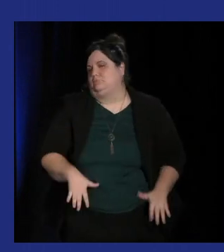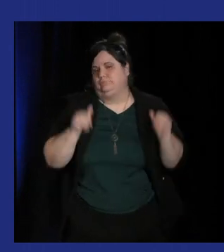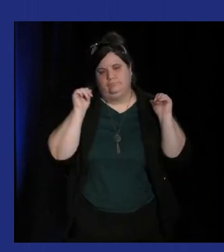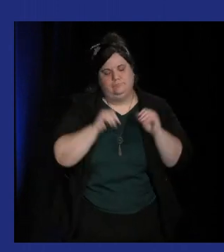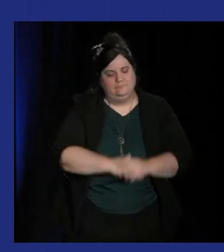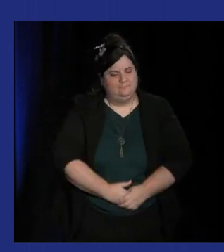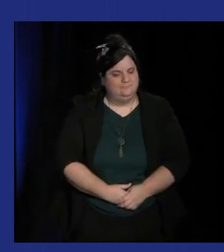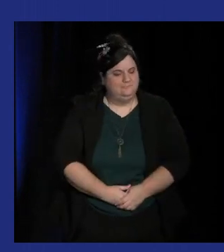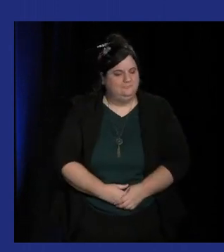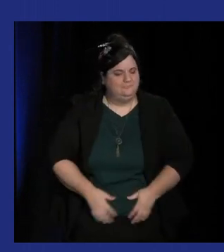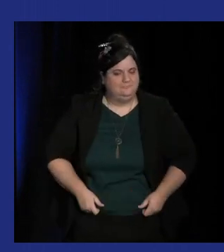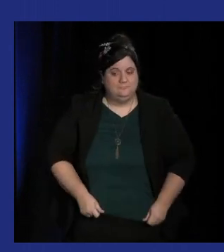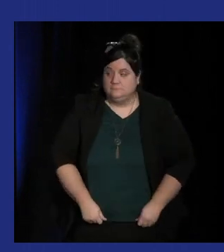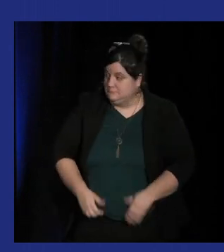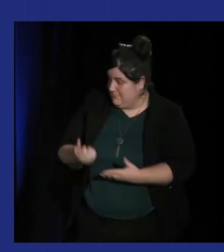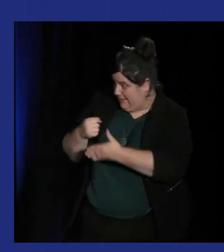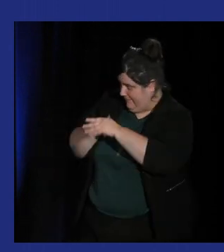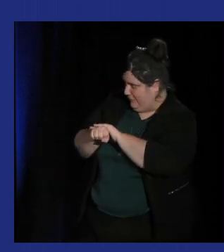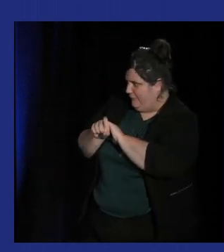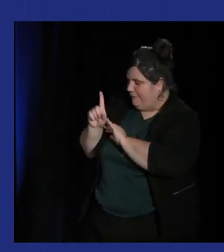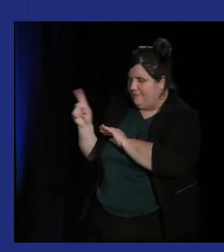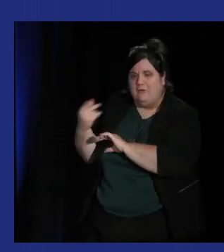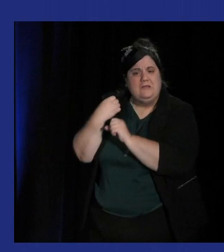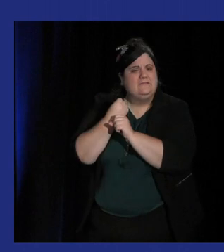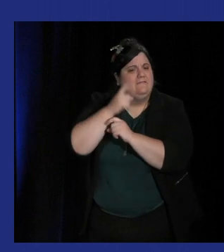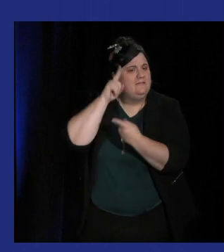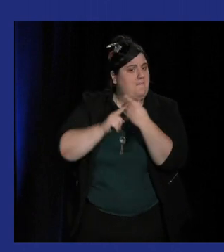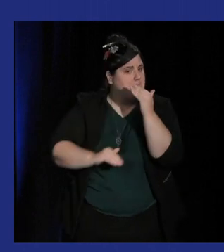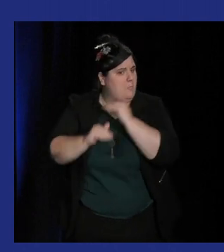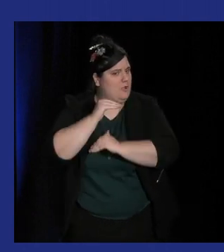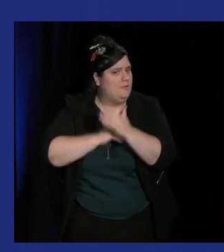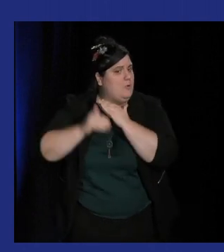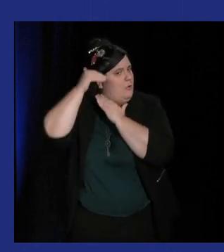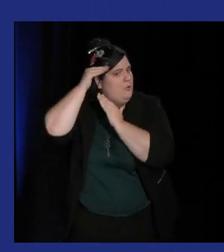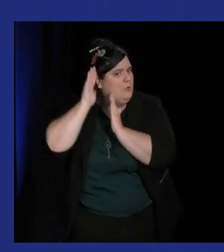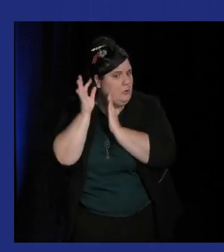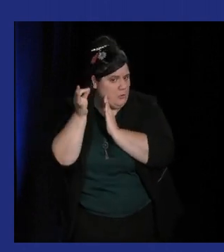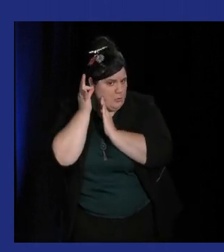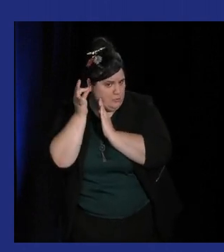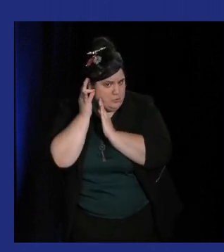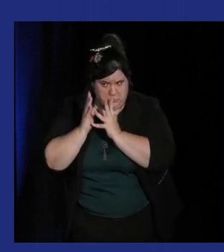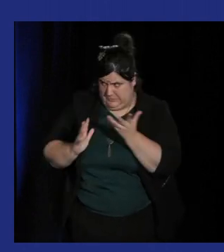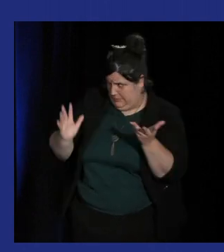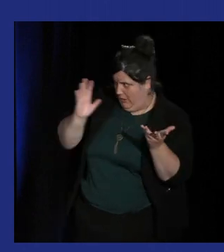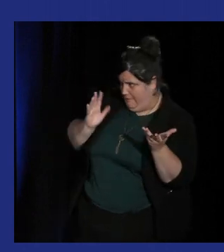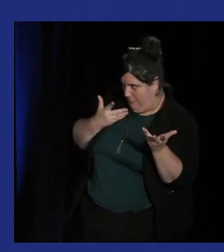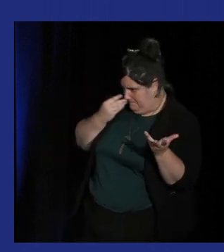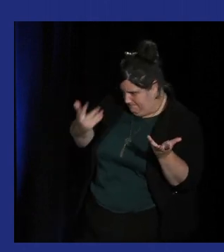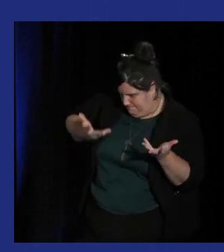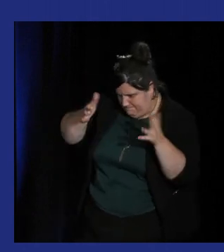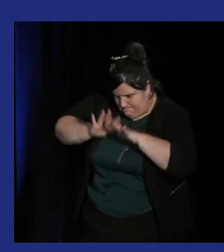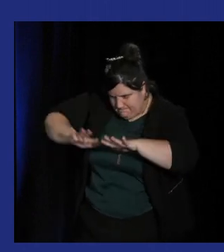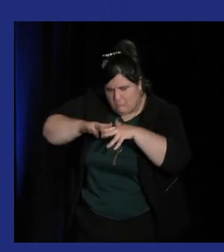et donc Vincent programmeur audio tu l'as dit à l'époque pas beaucoup de ressources aujourd'hui un peu plus mais de la même manière je pense qu'il y a beaucoup de gens pour qui ça reste un peu